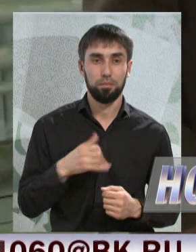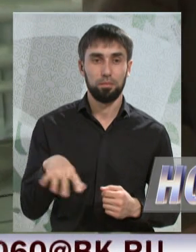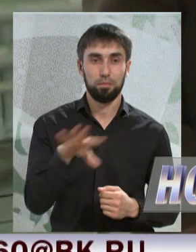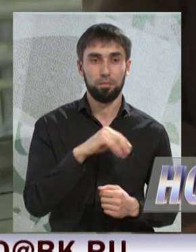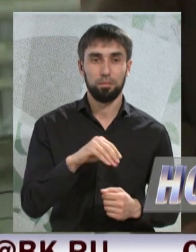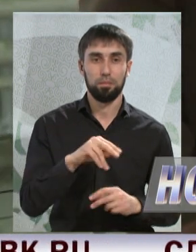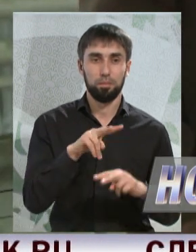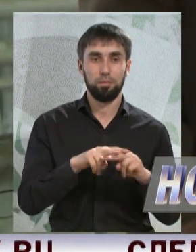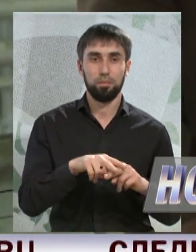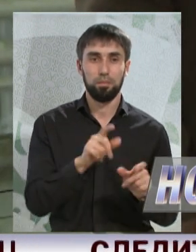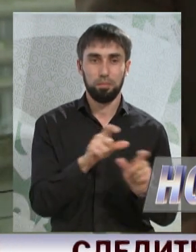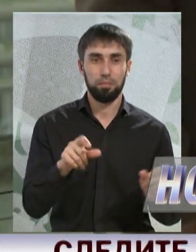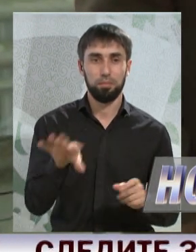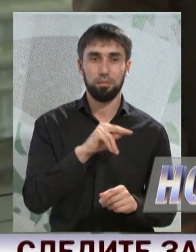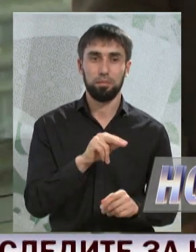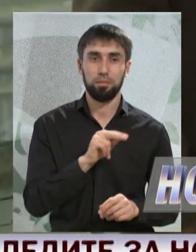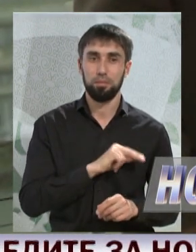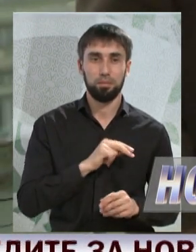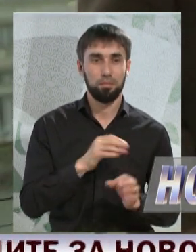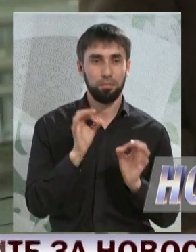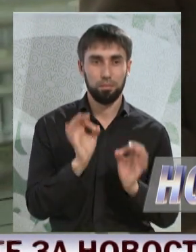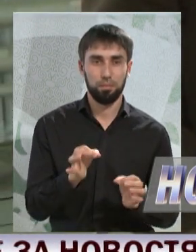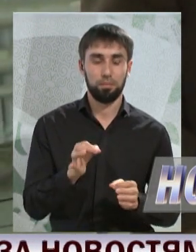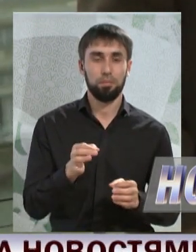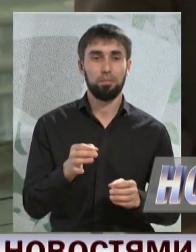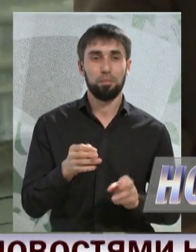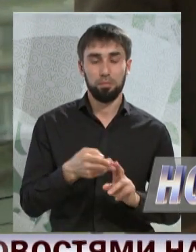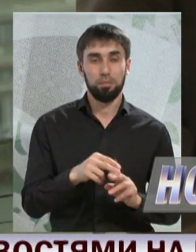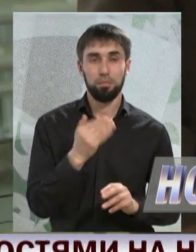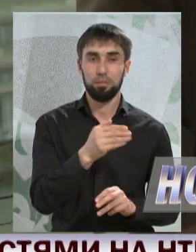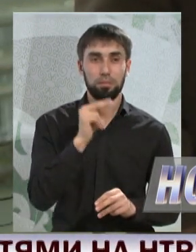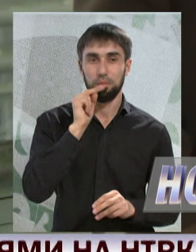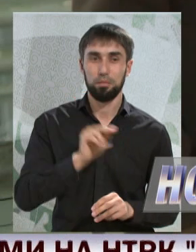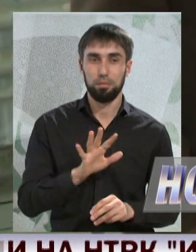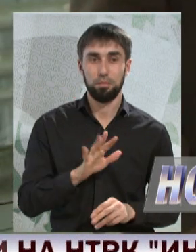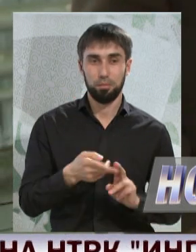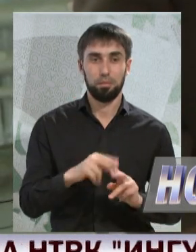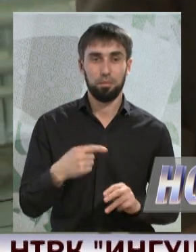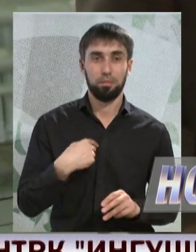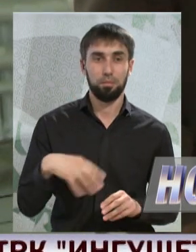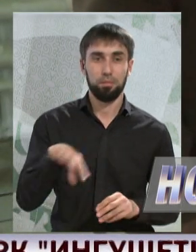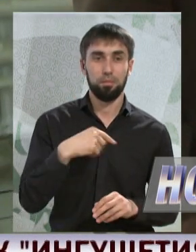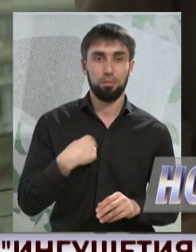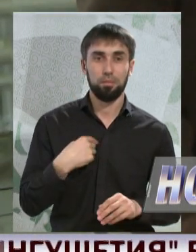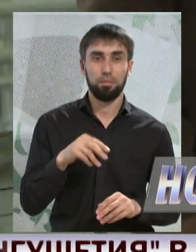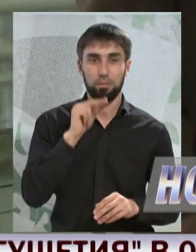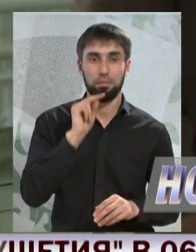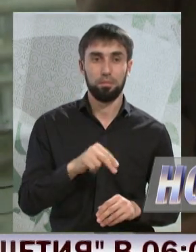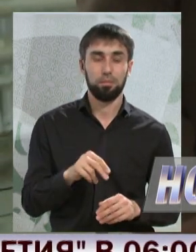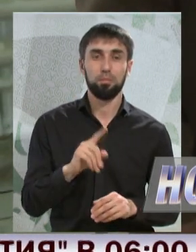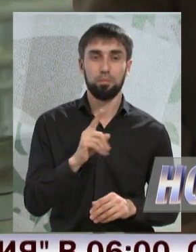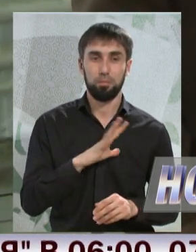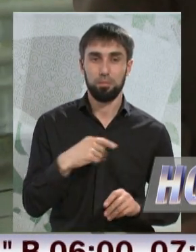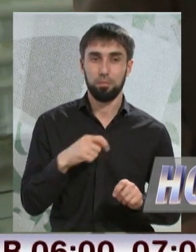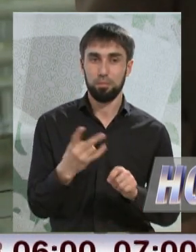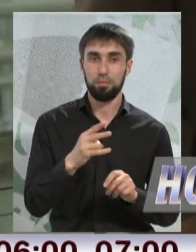ну, Болсбацар, Хамадацар, это не вина их, это мы виноваты, не создаем ничего. Но с